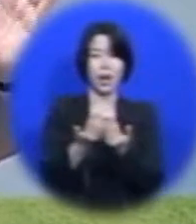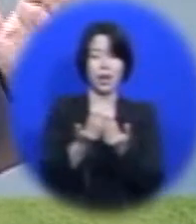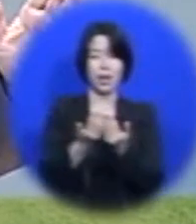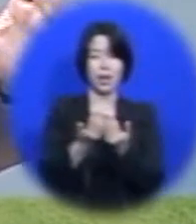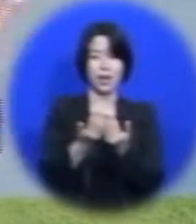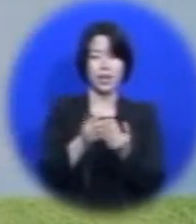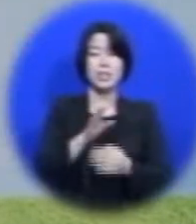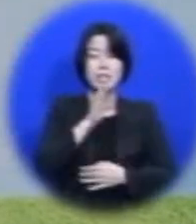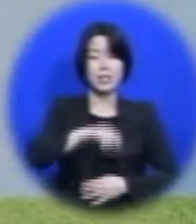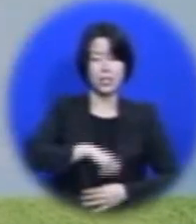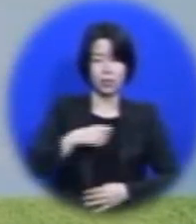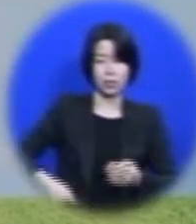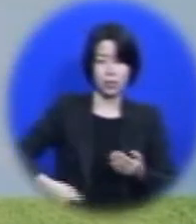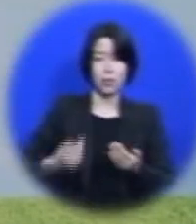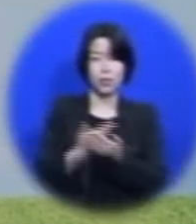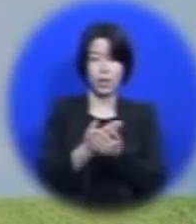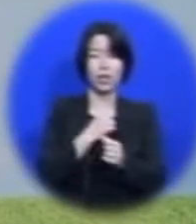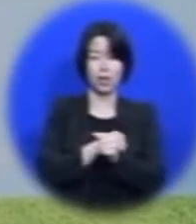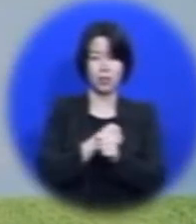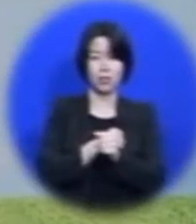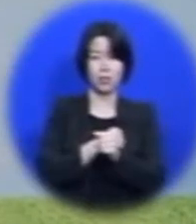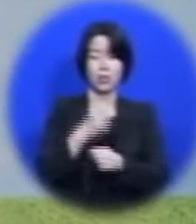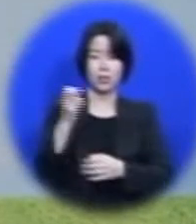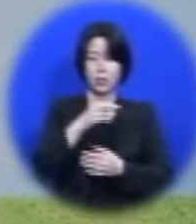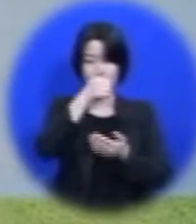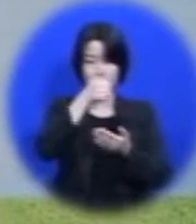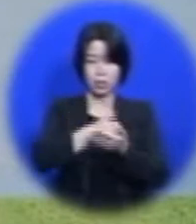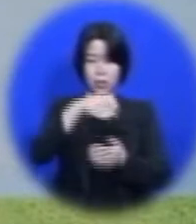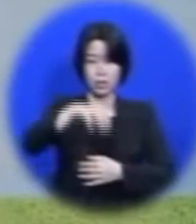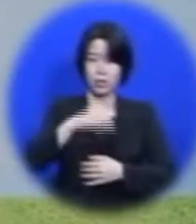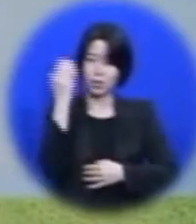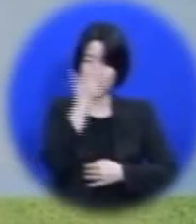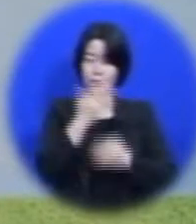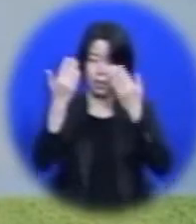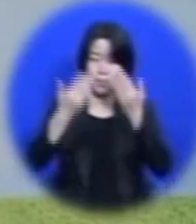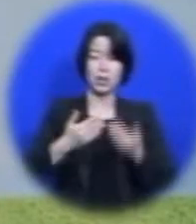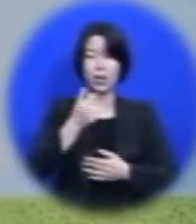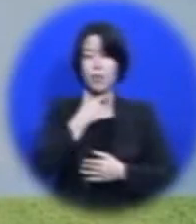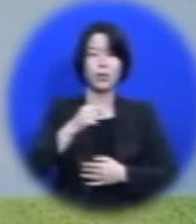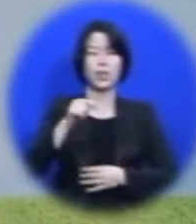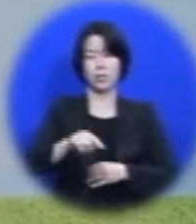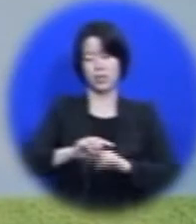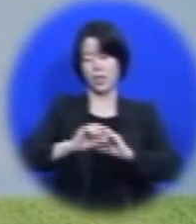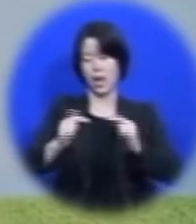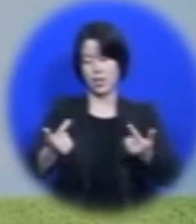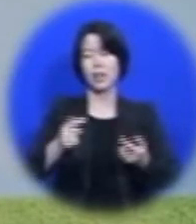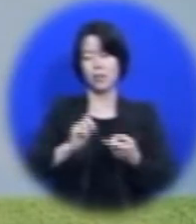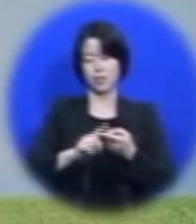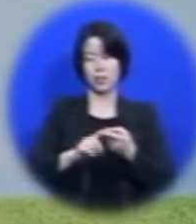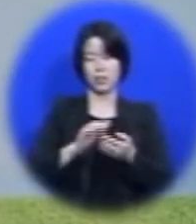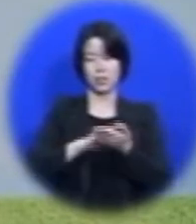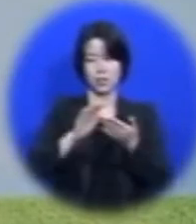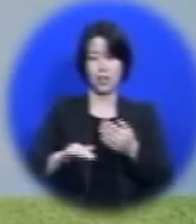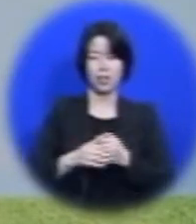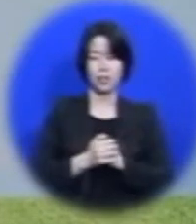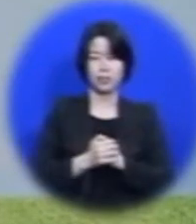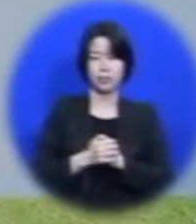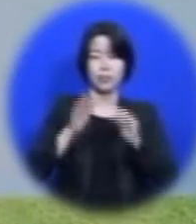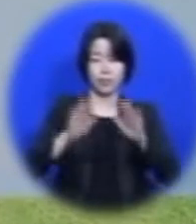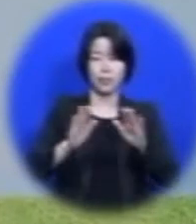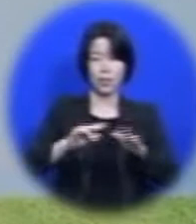다 진정으로 회개하고 그리고 죄에서 깨끗함을 받기를 원하는 것은 아니라는 사실.